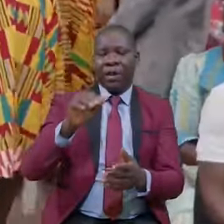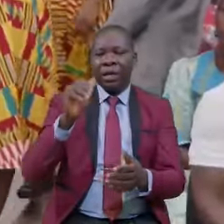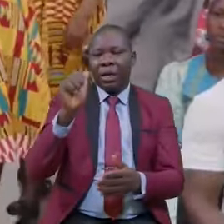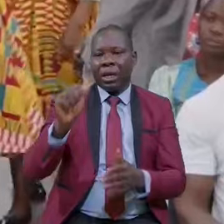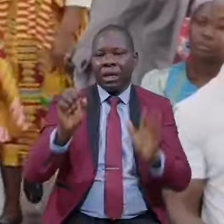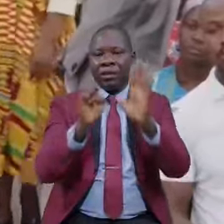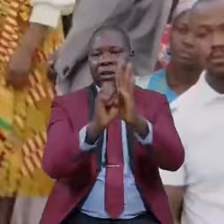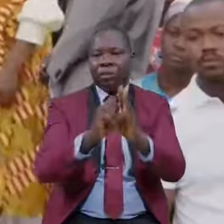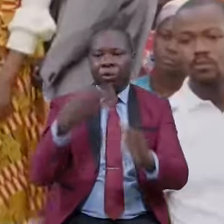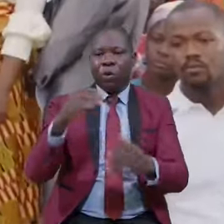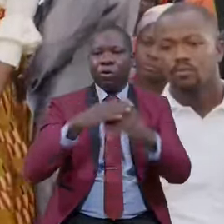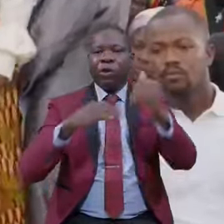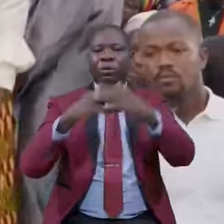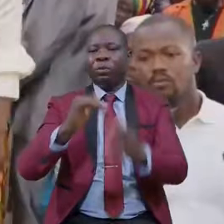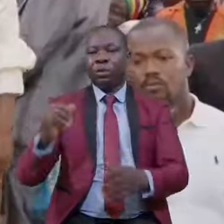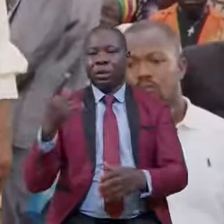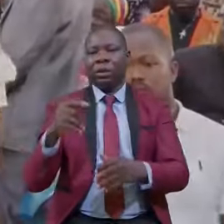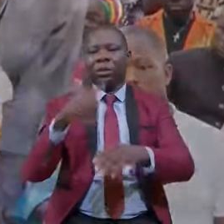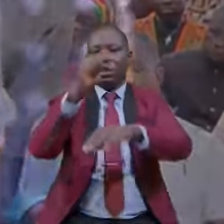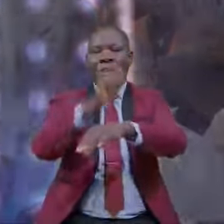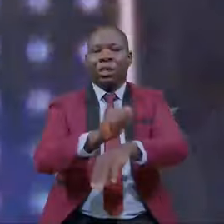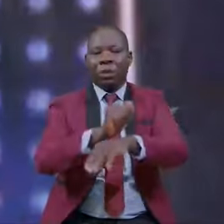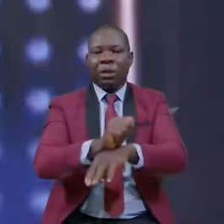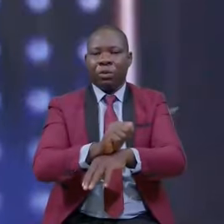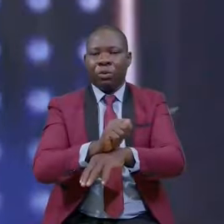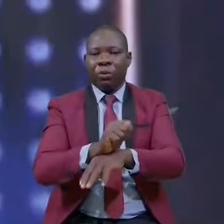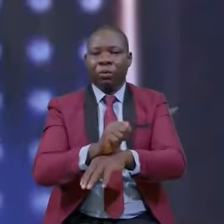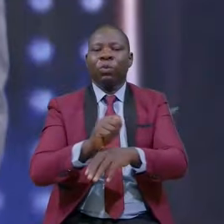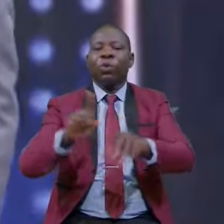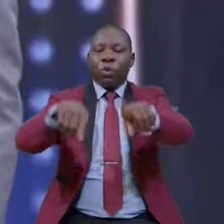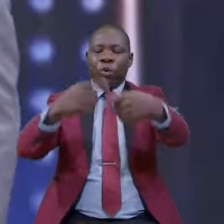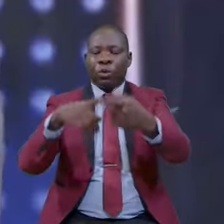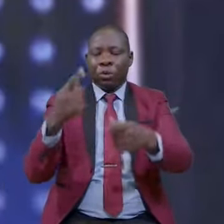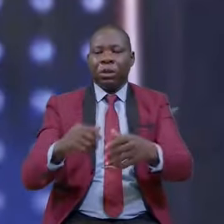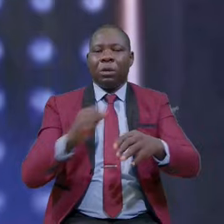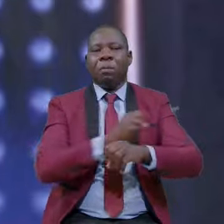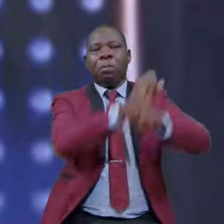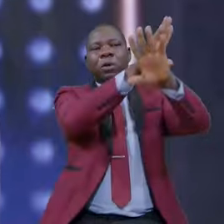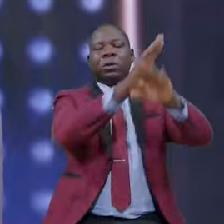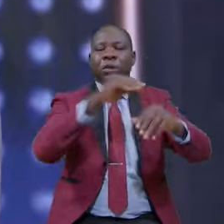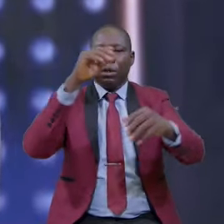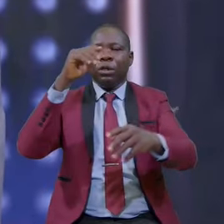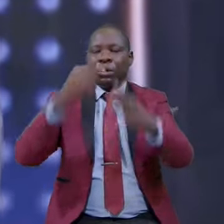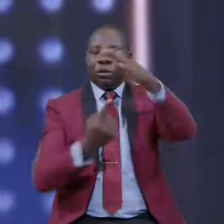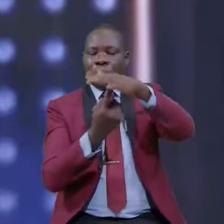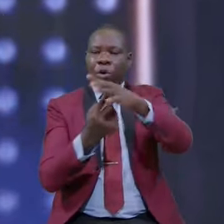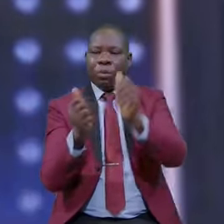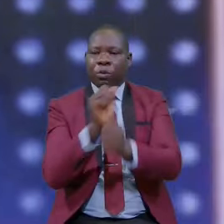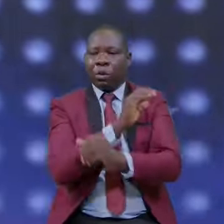modèle pour bâtir le tabernacle. Va sur le sommet de la montagne, la montagne avec